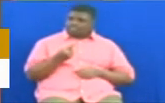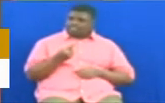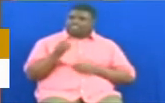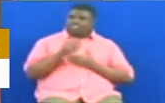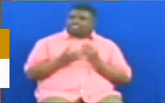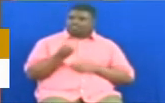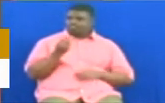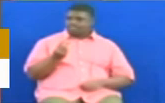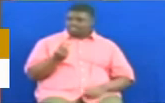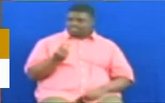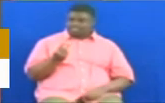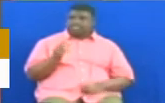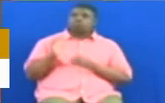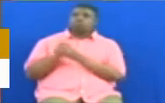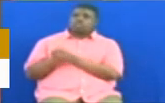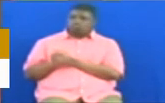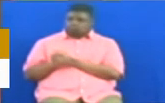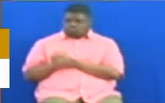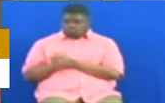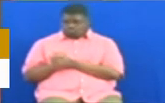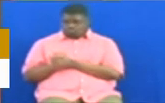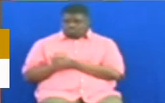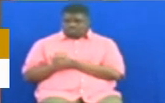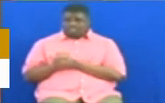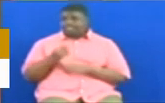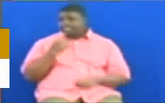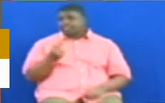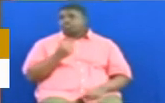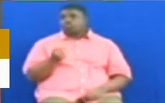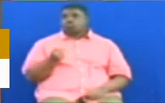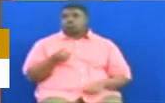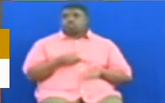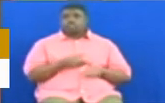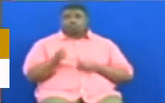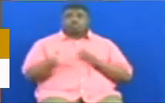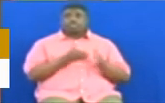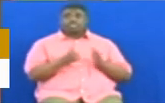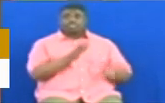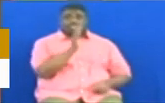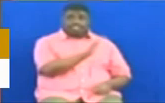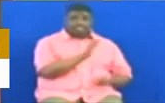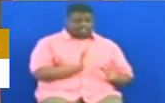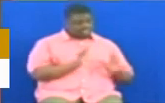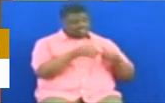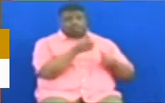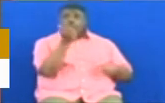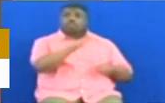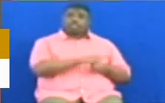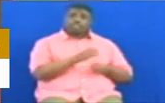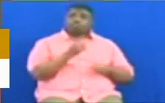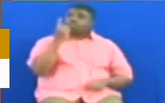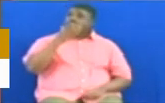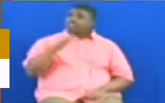mbili hizi za muungano, na niseme tu kwamba wakati wa maandalizi yake timu ya wataalamu kutoka